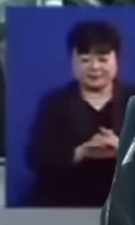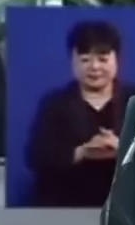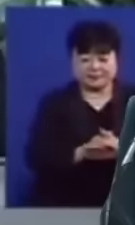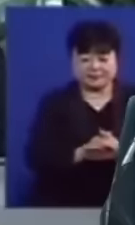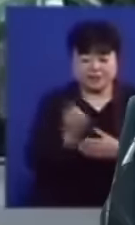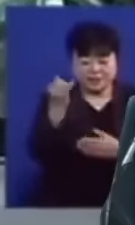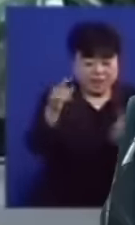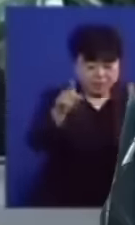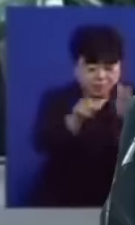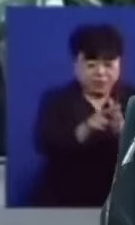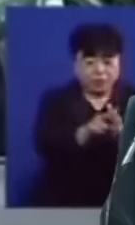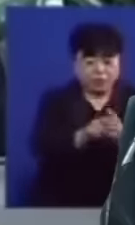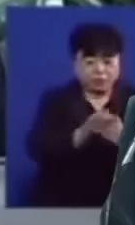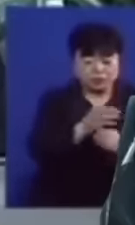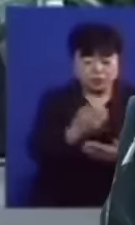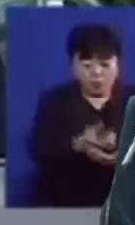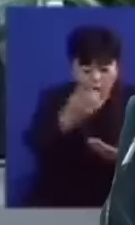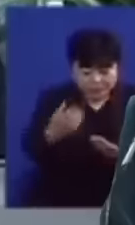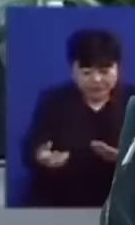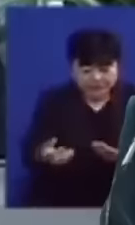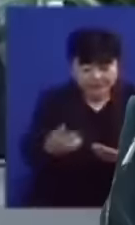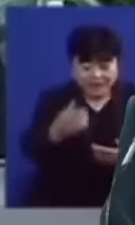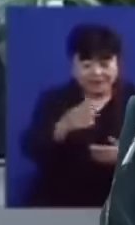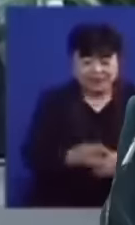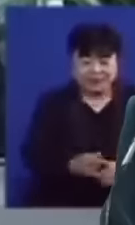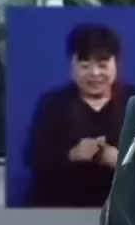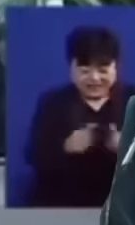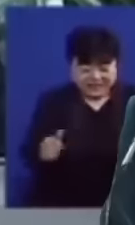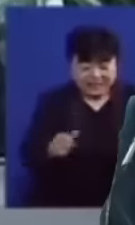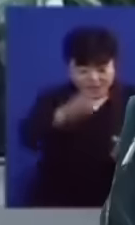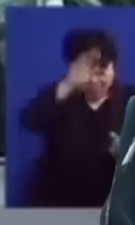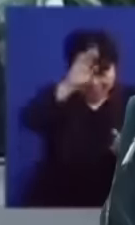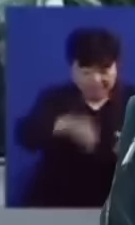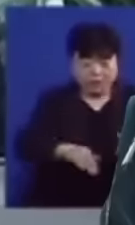마르다가 믿고 무덤 문을 옮겨 놓으니까 나사로야 나오라,